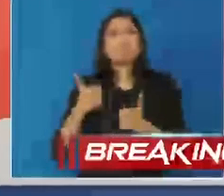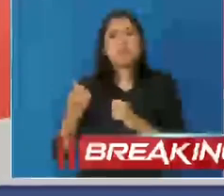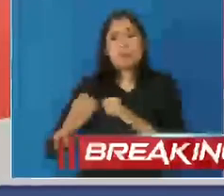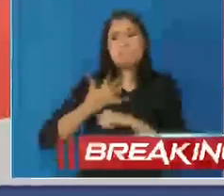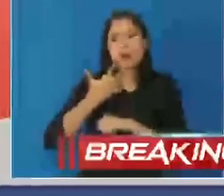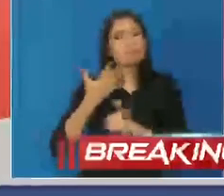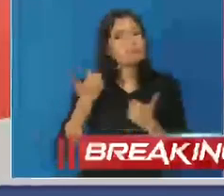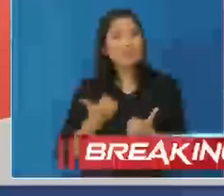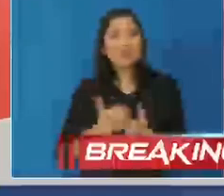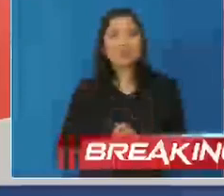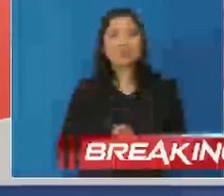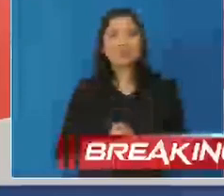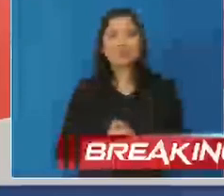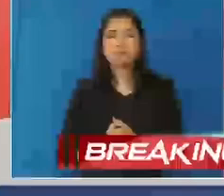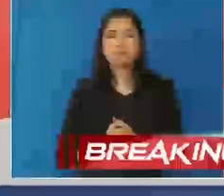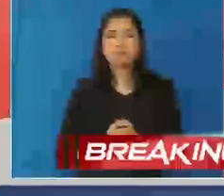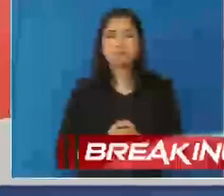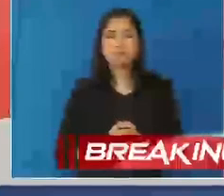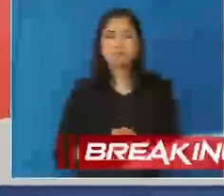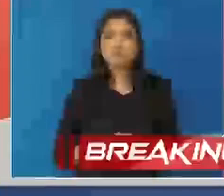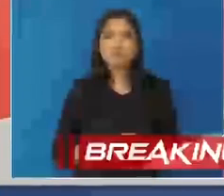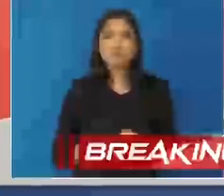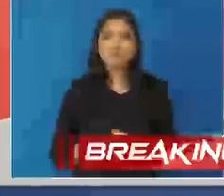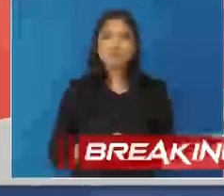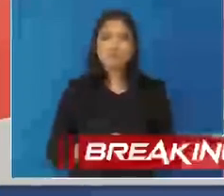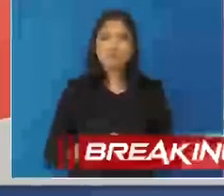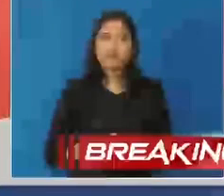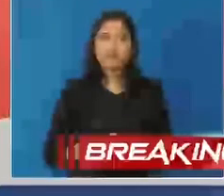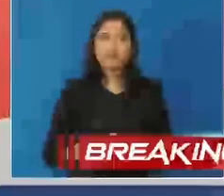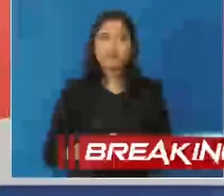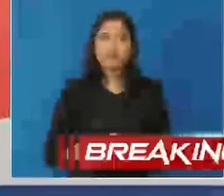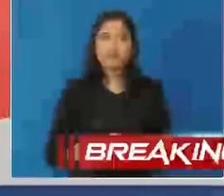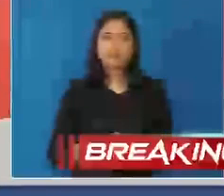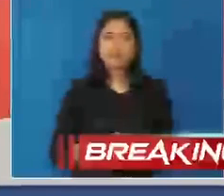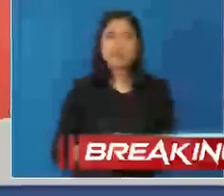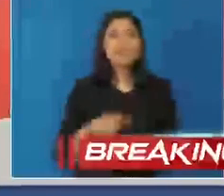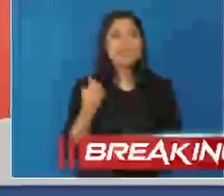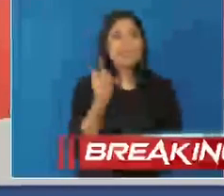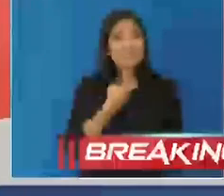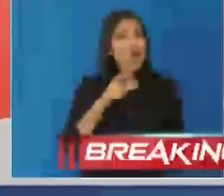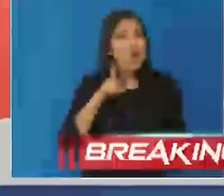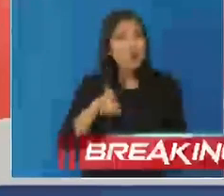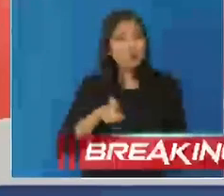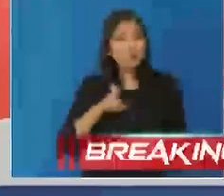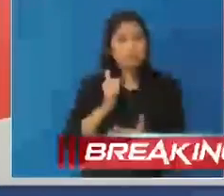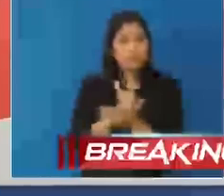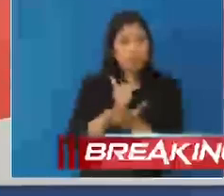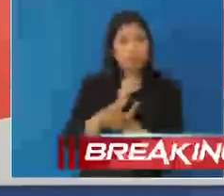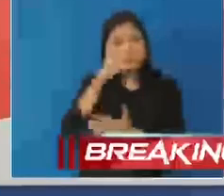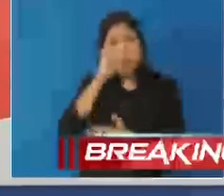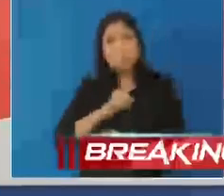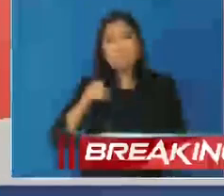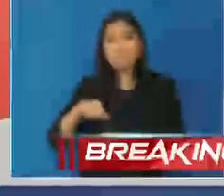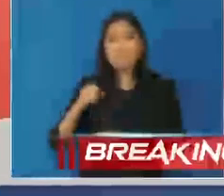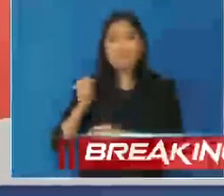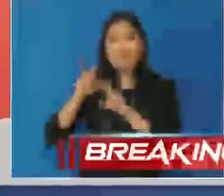dampak yang besar Oleh karena itu kita harus mewaspadai betul bahwa repites tidak memberikan